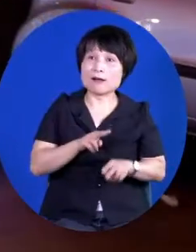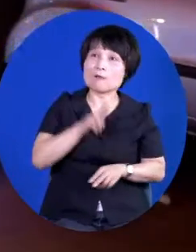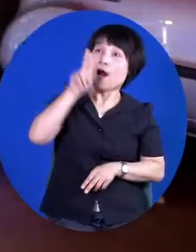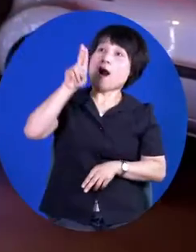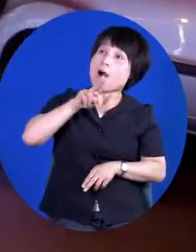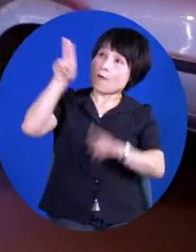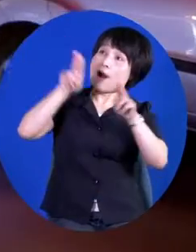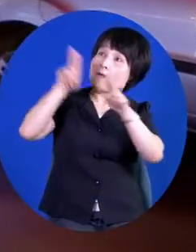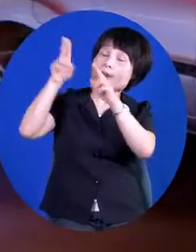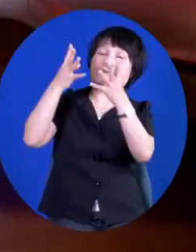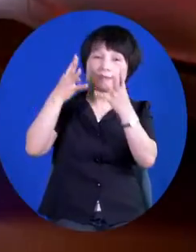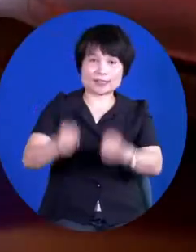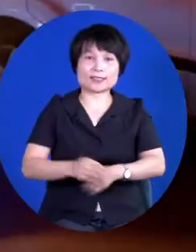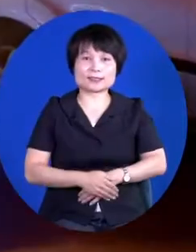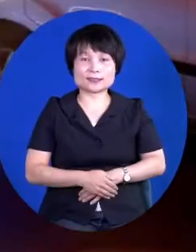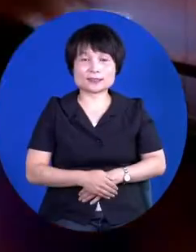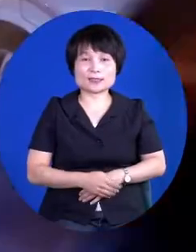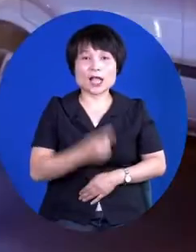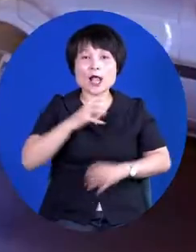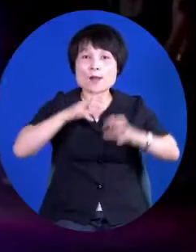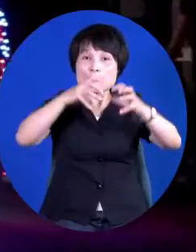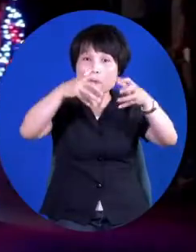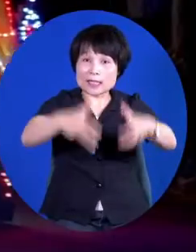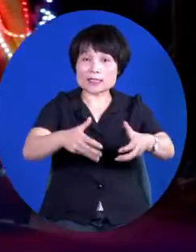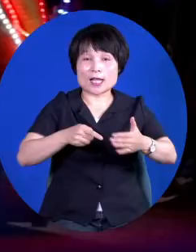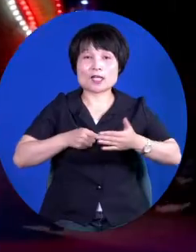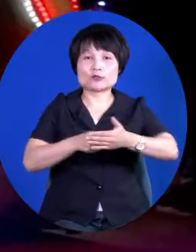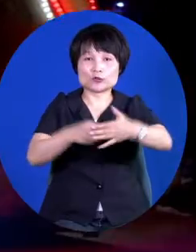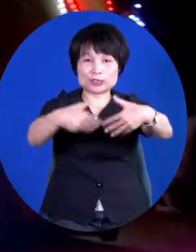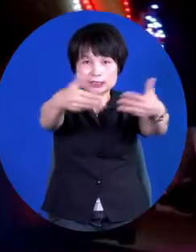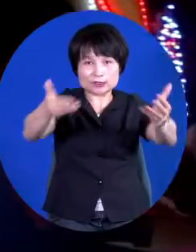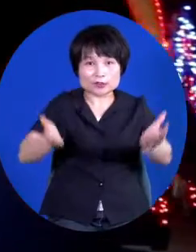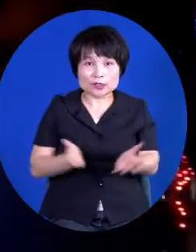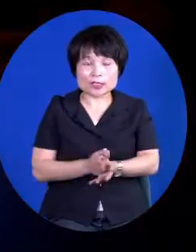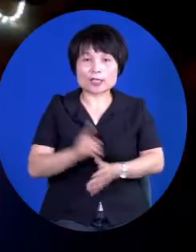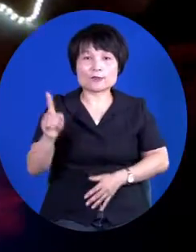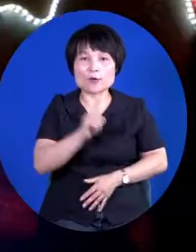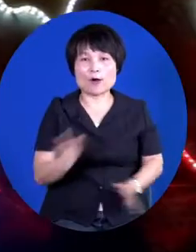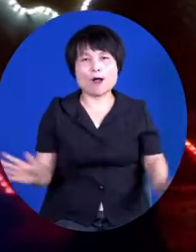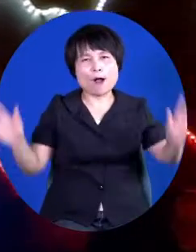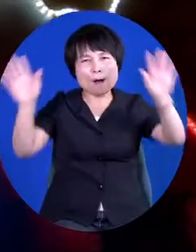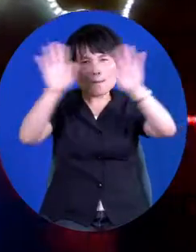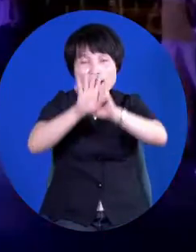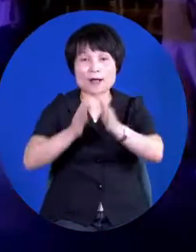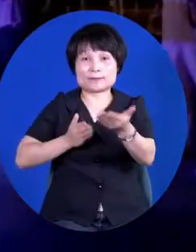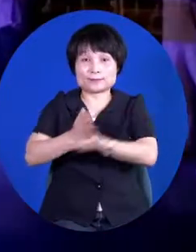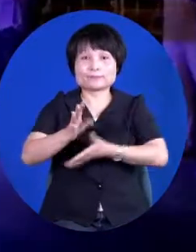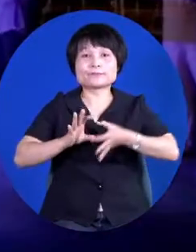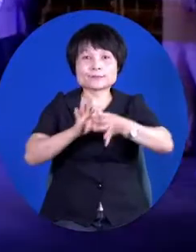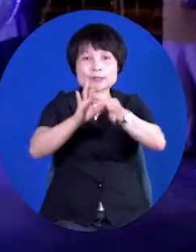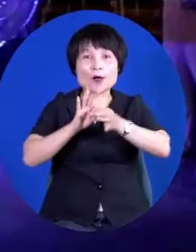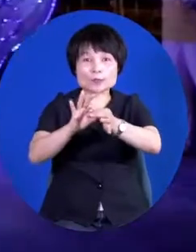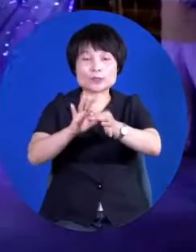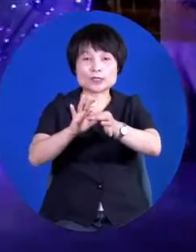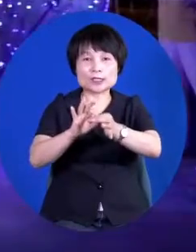사로잡았습니다. 백제문화제 추진위원회 관계자는 국내 최대 규모의 나이트 퍼레이드라는